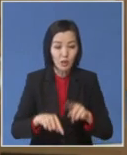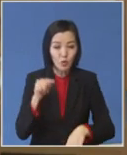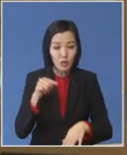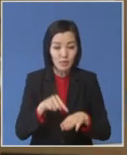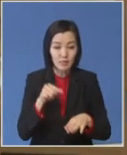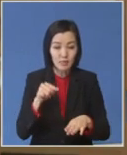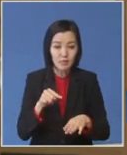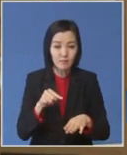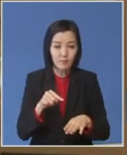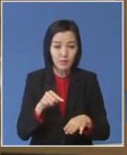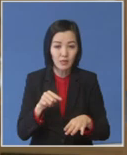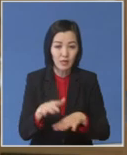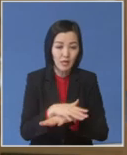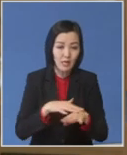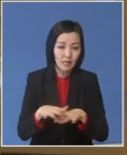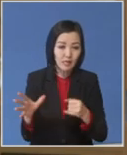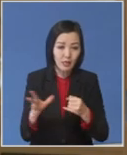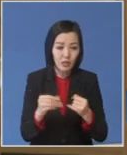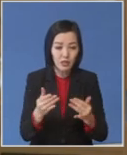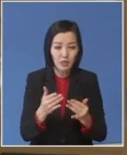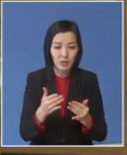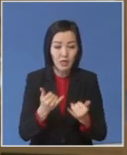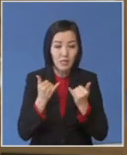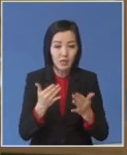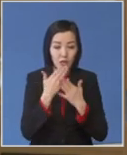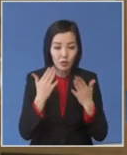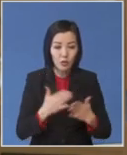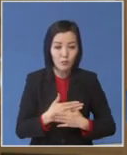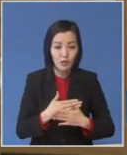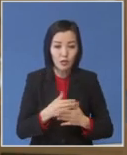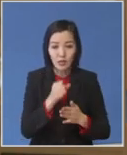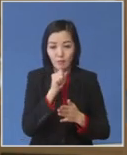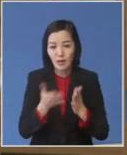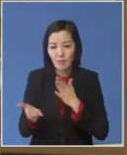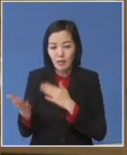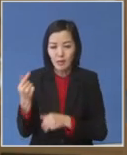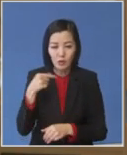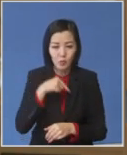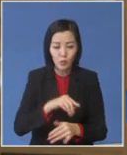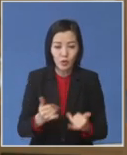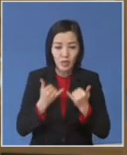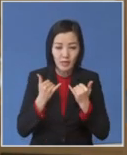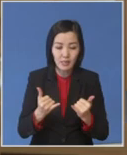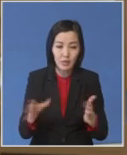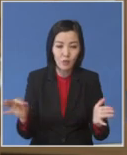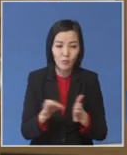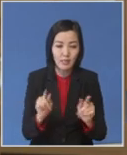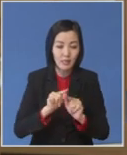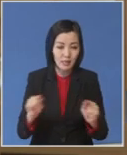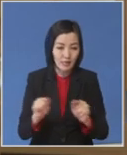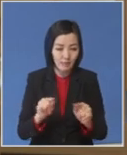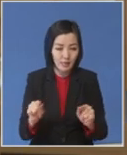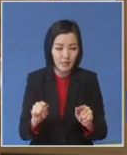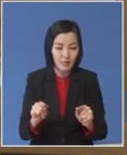сезім, отанға деген сүйіскеншілік, бабаларымыздың рухын ардақтау мақсатында дәріптеледі.